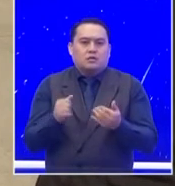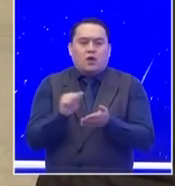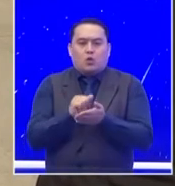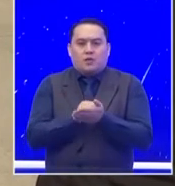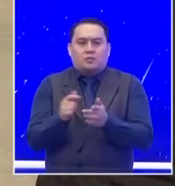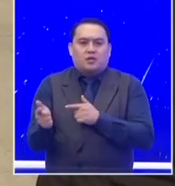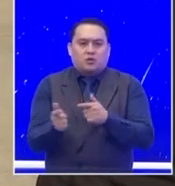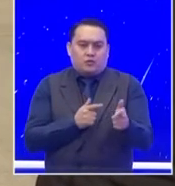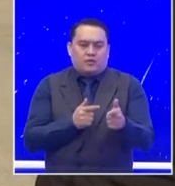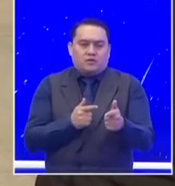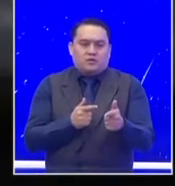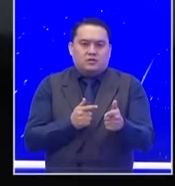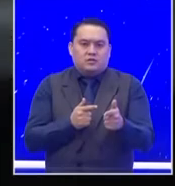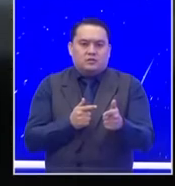документов.